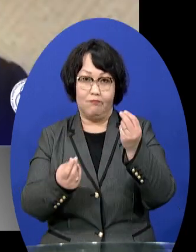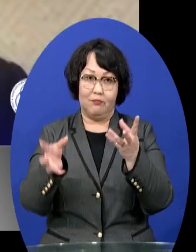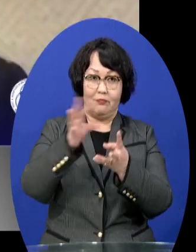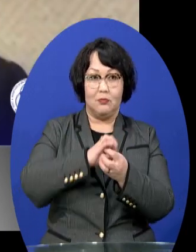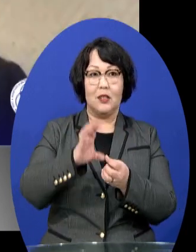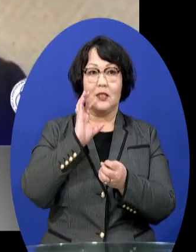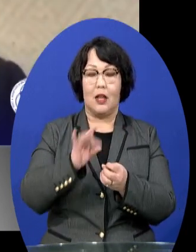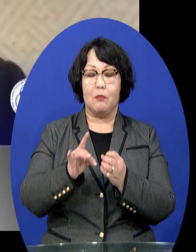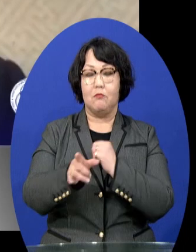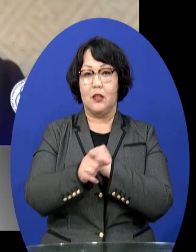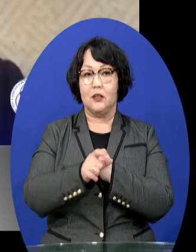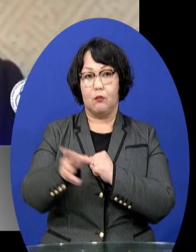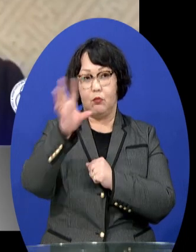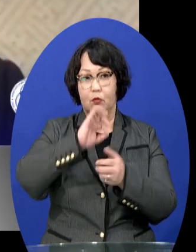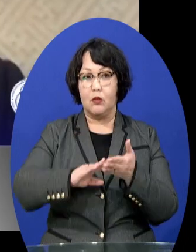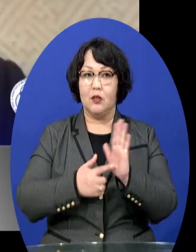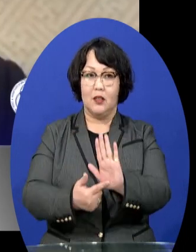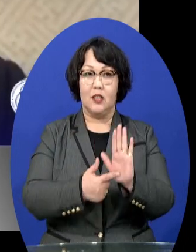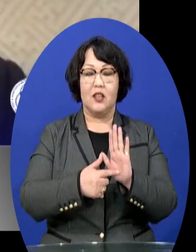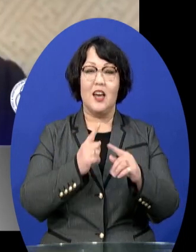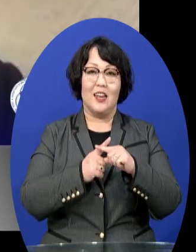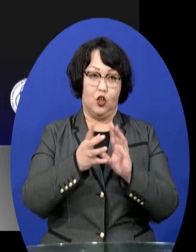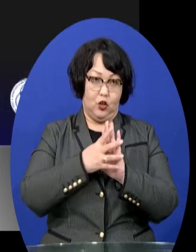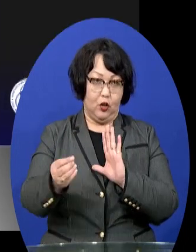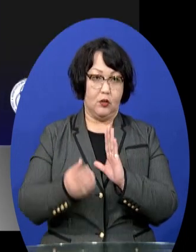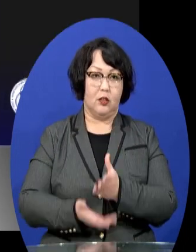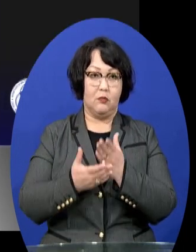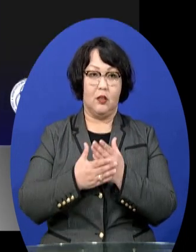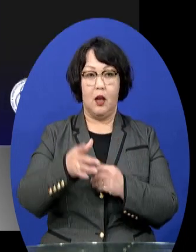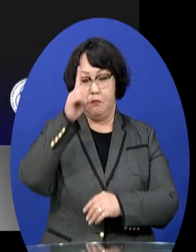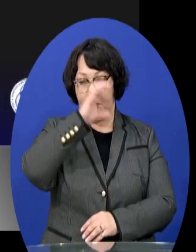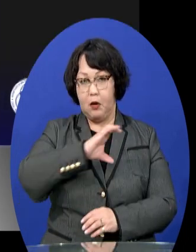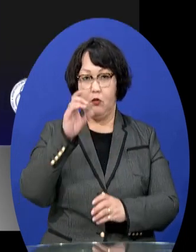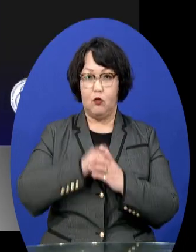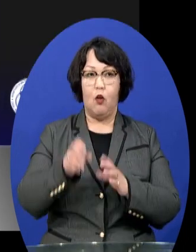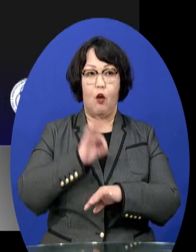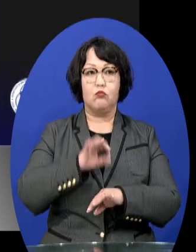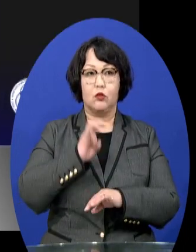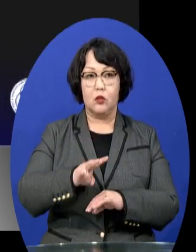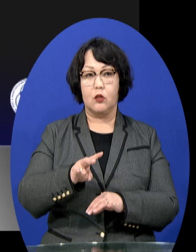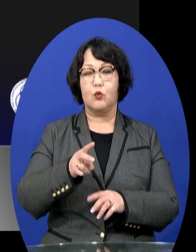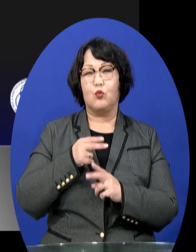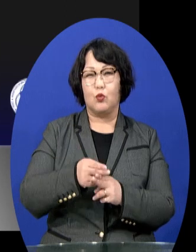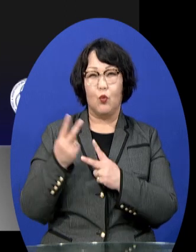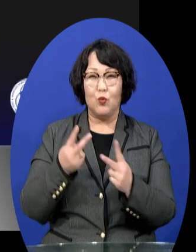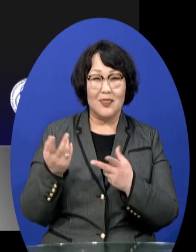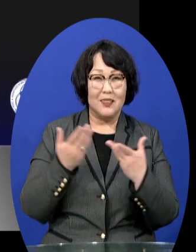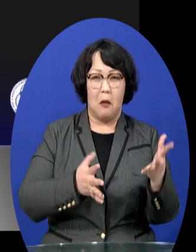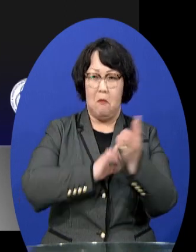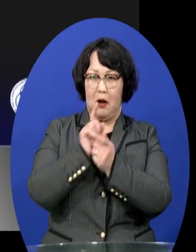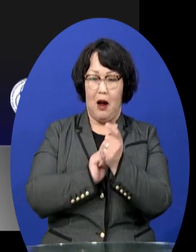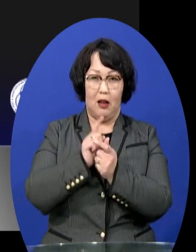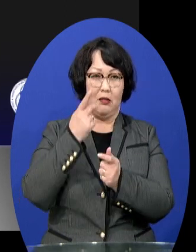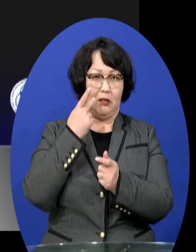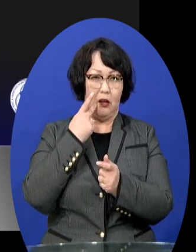үзүүлж таниулах, эрг нөлөөллийг түгээх байдлаар аян хэрэгжих юм. Тухайлбал эмнэлэгт өвчтөн тослом жүлчилгээ авах явцад байнга маргаан үүсч хүний эрхийн зөрчил